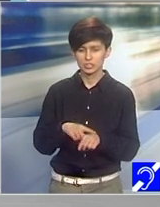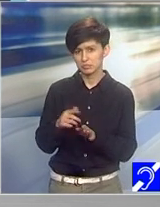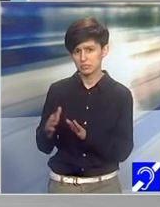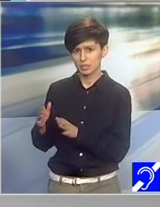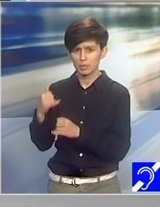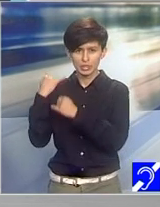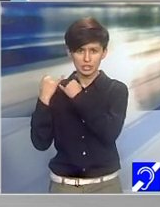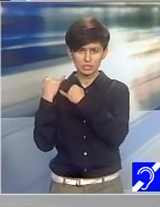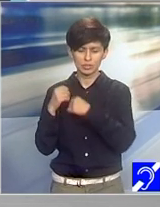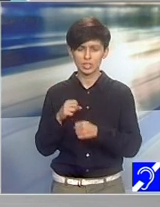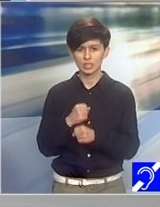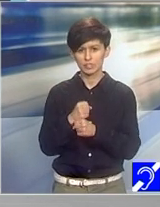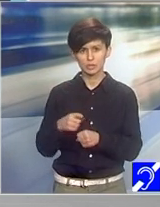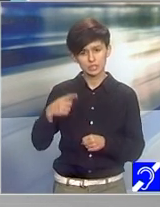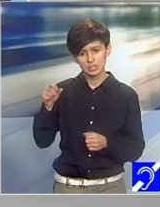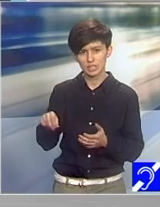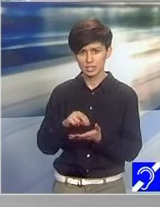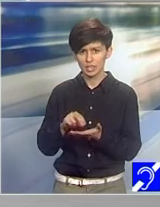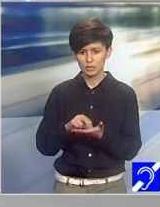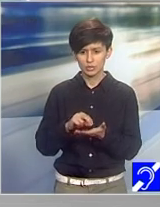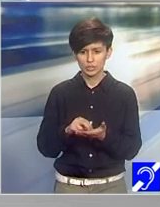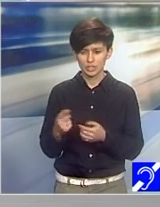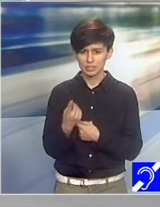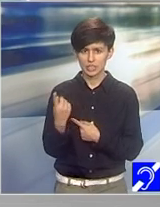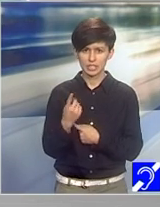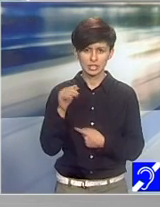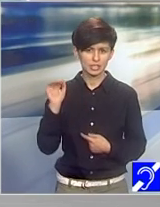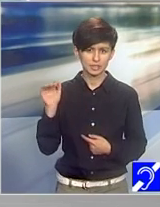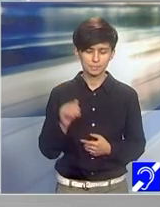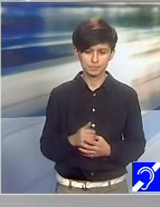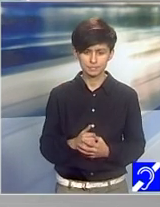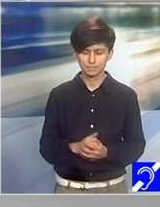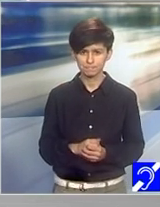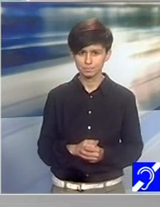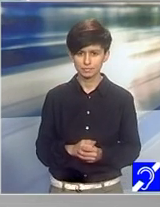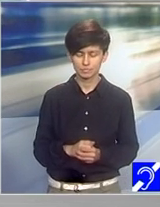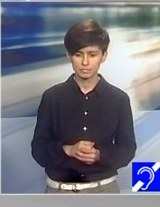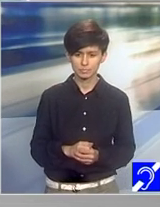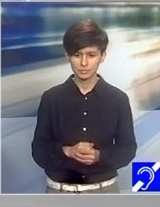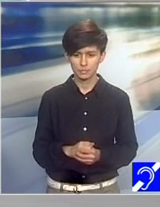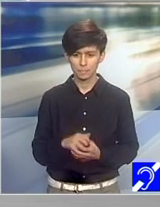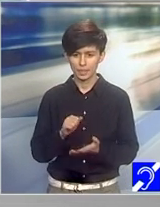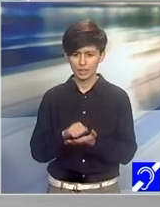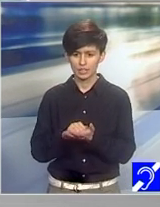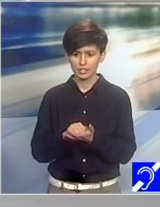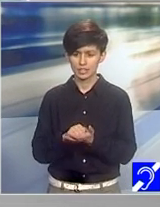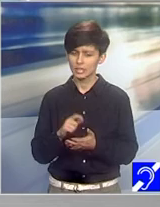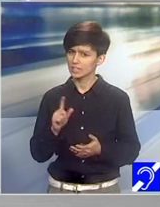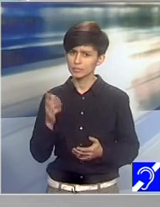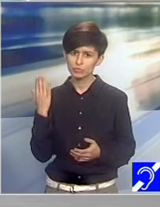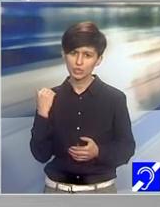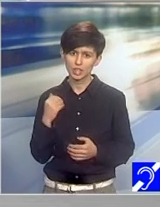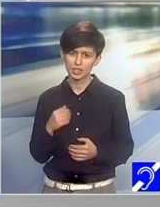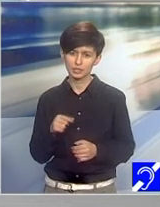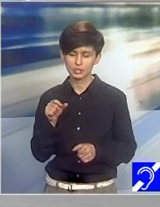alți autori sau autori străini? Cartea nu are neapărat asumat un caracter polemic. Ea